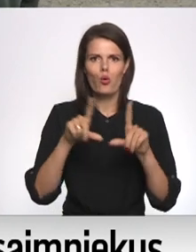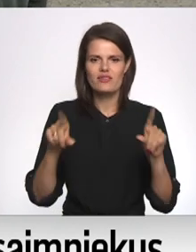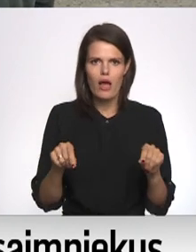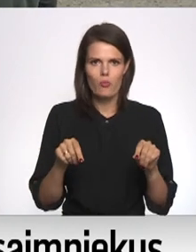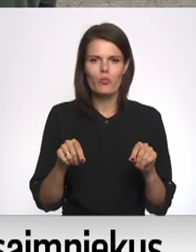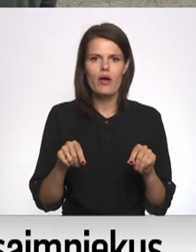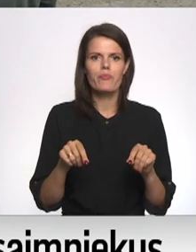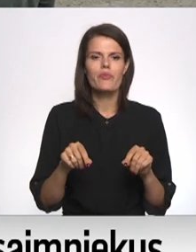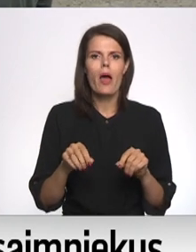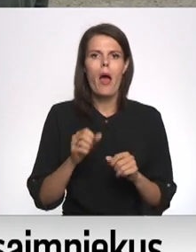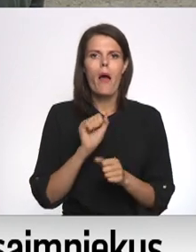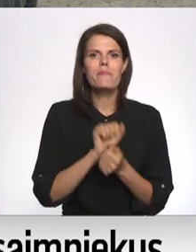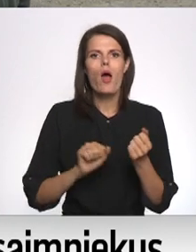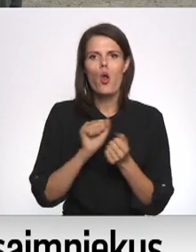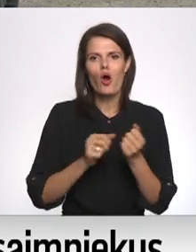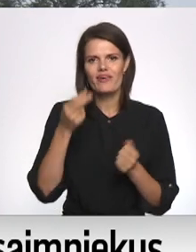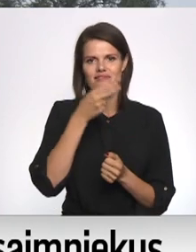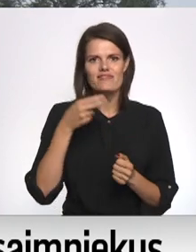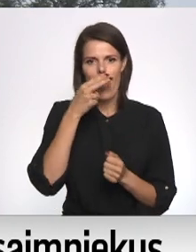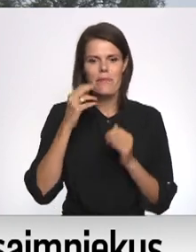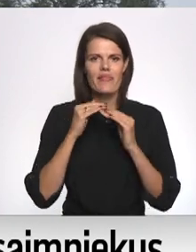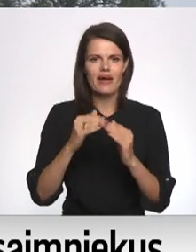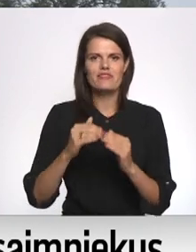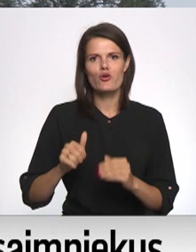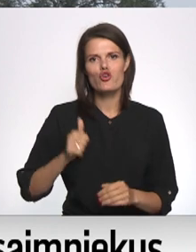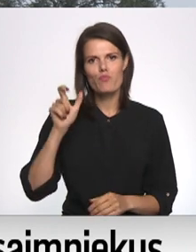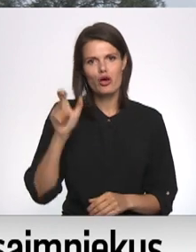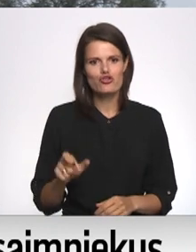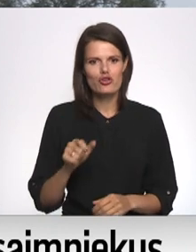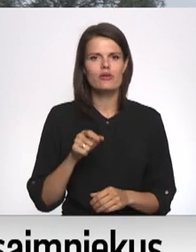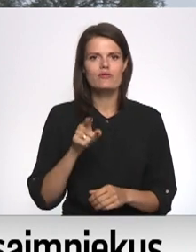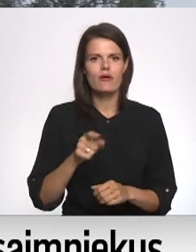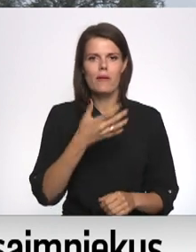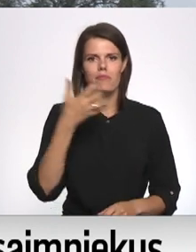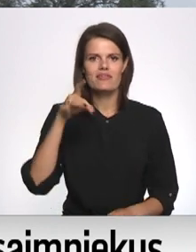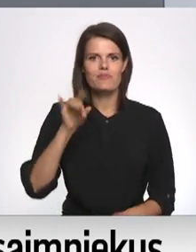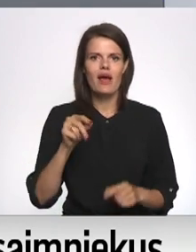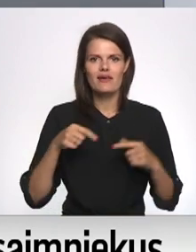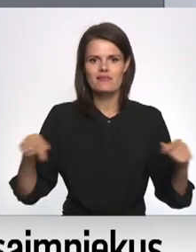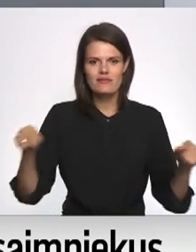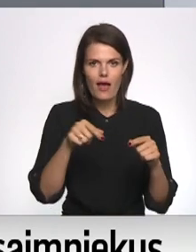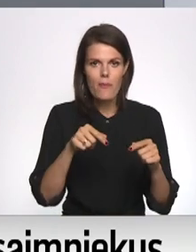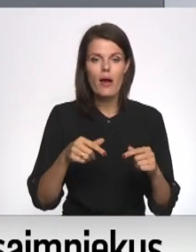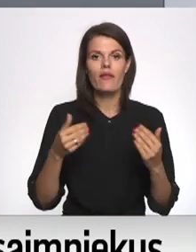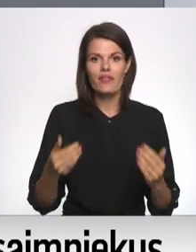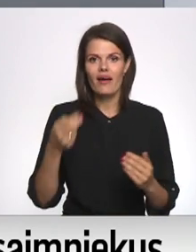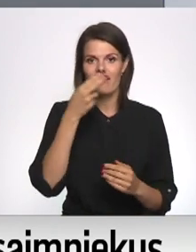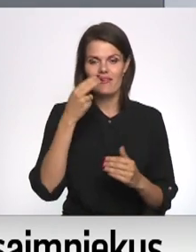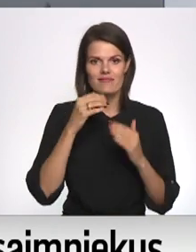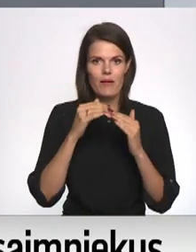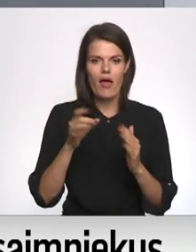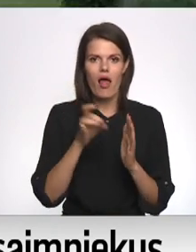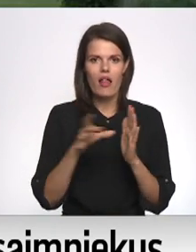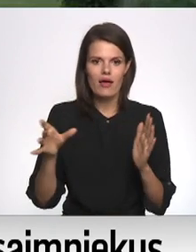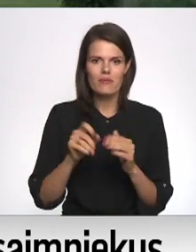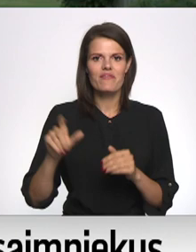Bioloģiskās saimniecības īpašniece Velta Mītke Baltinavas pusē apstrādā nepilnus 500 hektārus zemes, un šobrīd saimniecībā